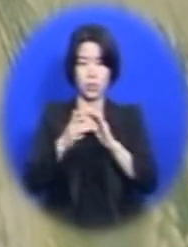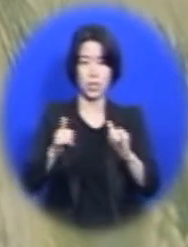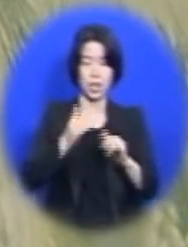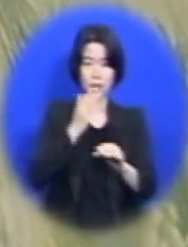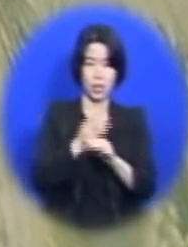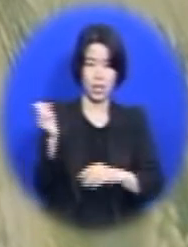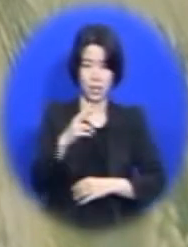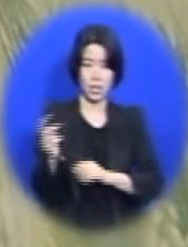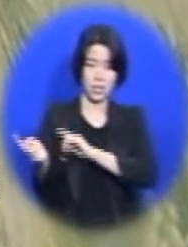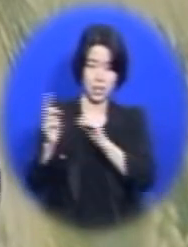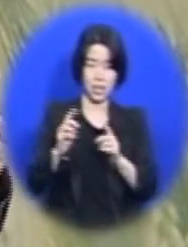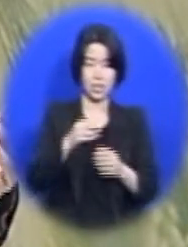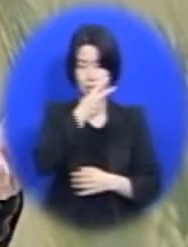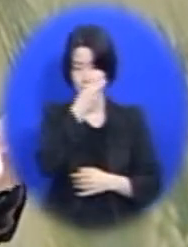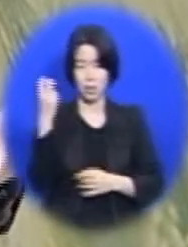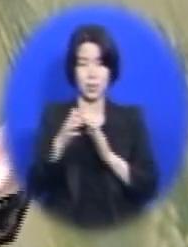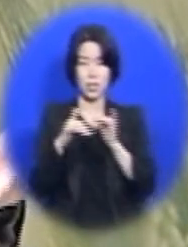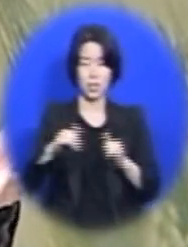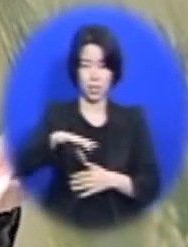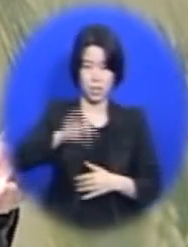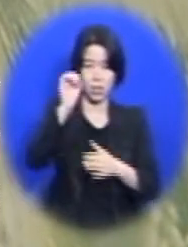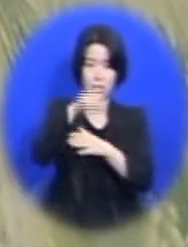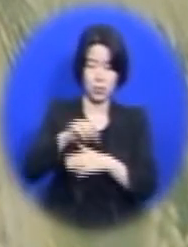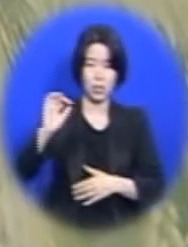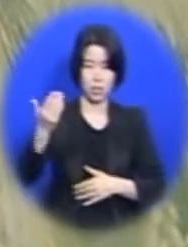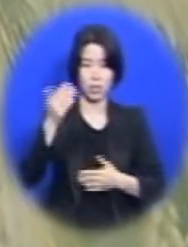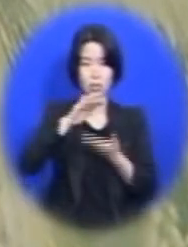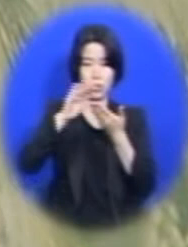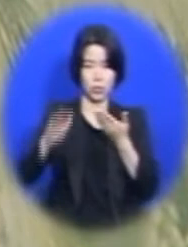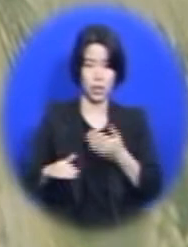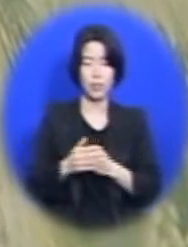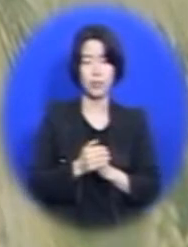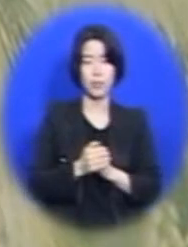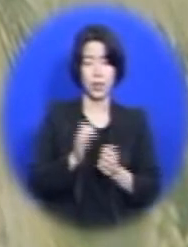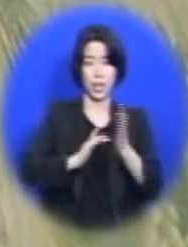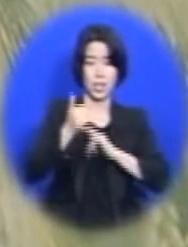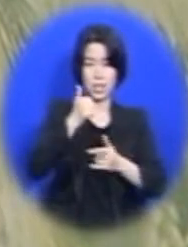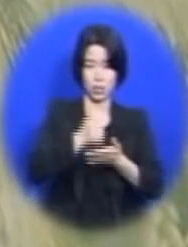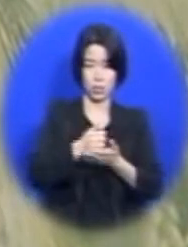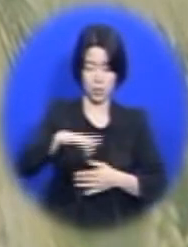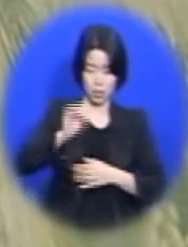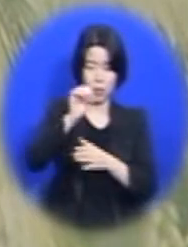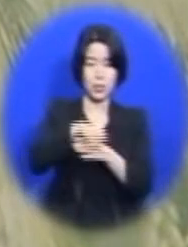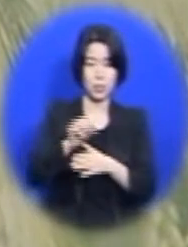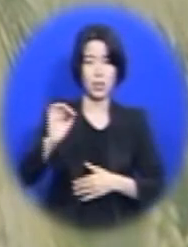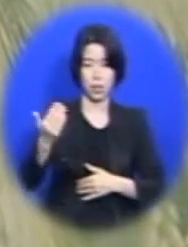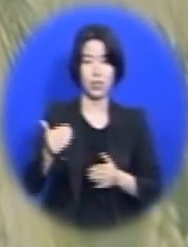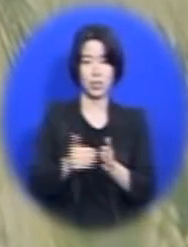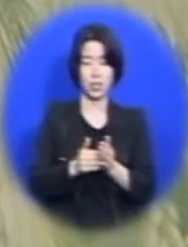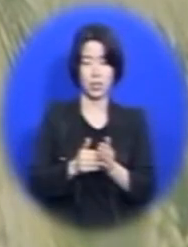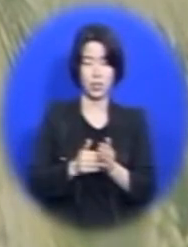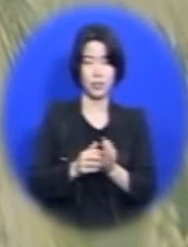가운데서 다시 살아나사 잠자는 자들의 첫 열매가 되셨도다. 예수님이 첫 열매가 되셨다는